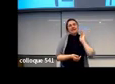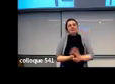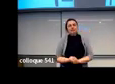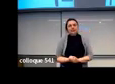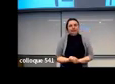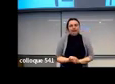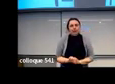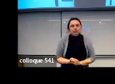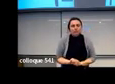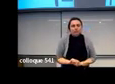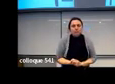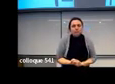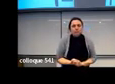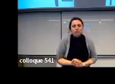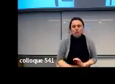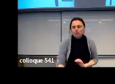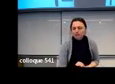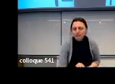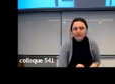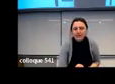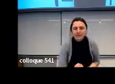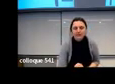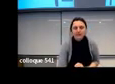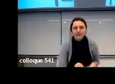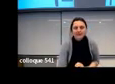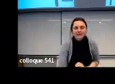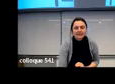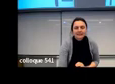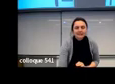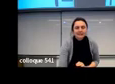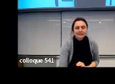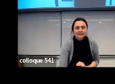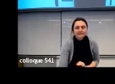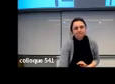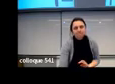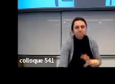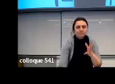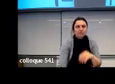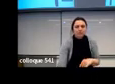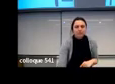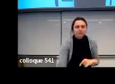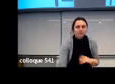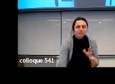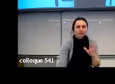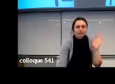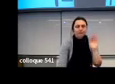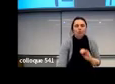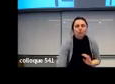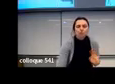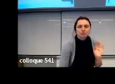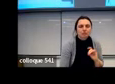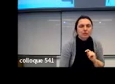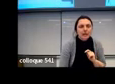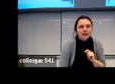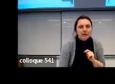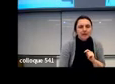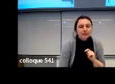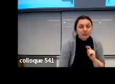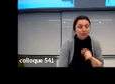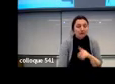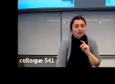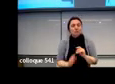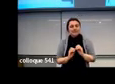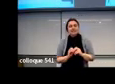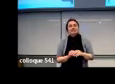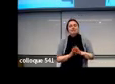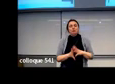je dirais. Là. Donc ça, je ne vais pas m'attarder. Quoi qu'il y avait... Non, c'est ça.